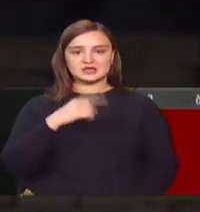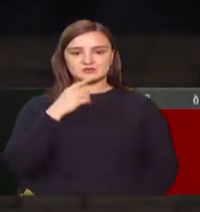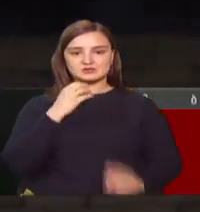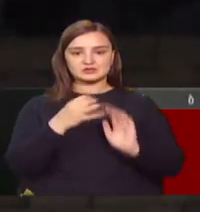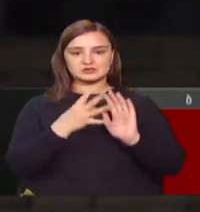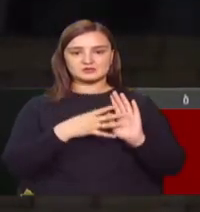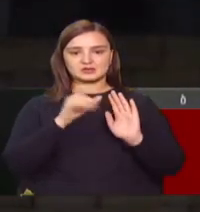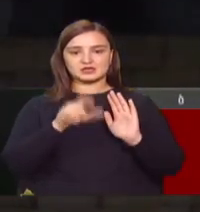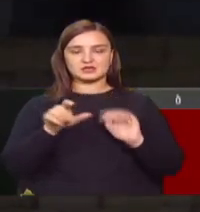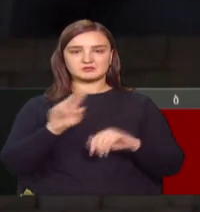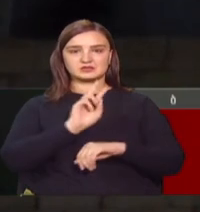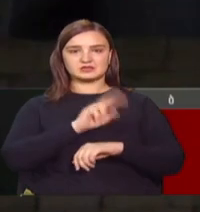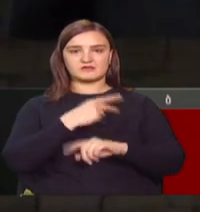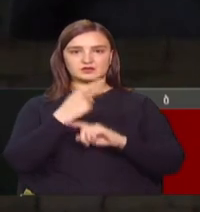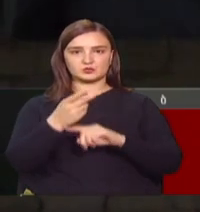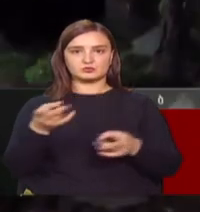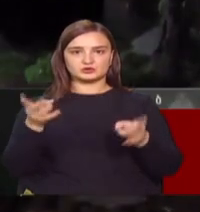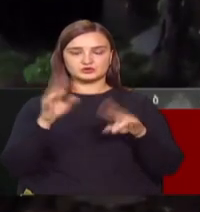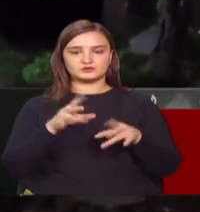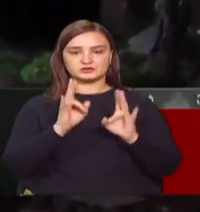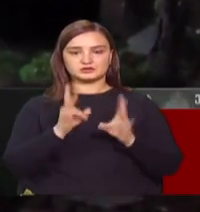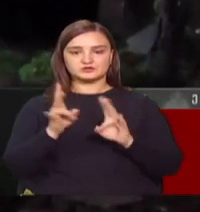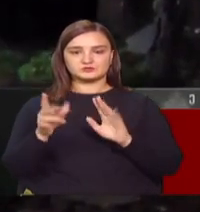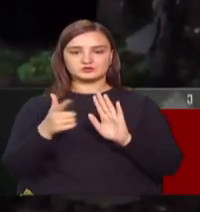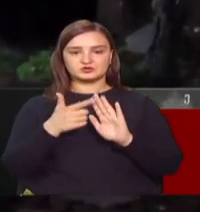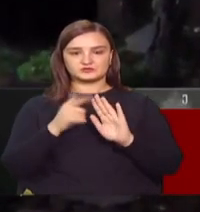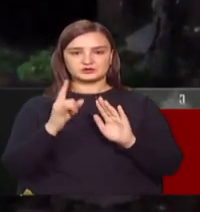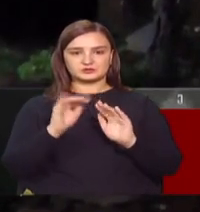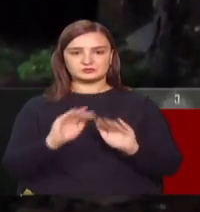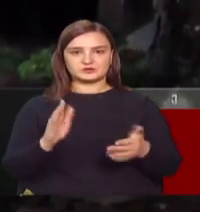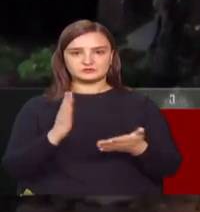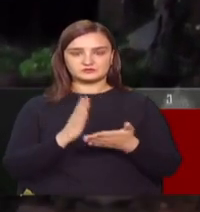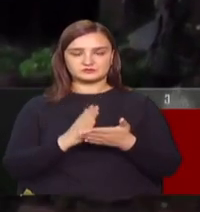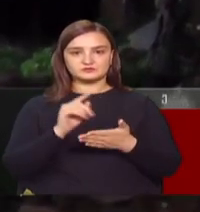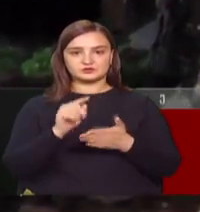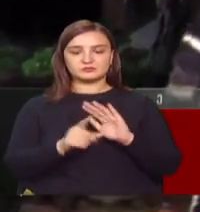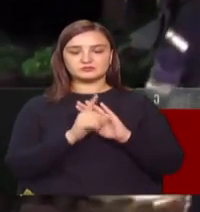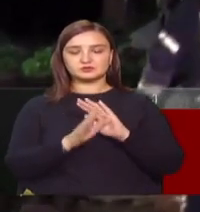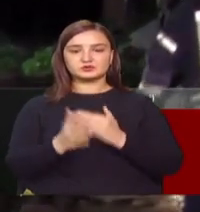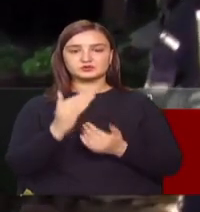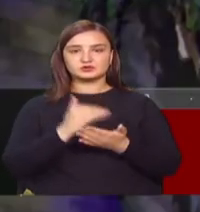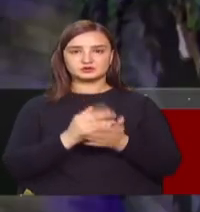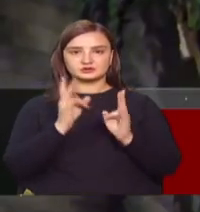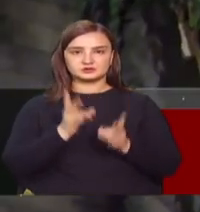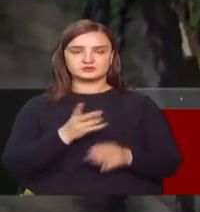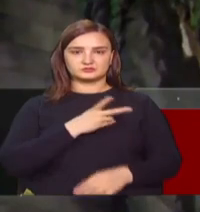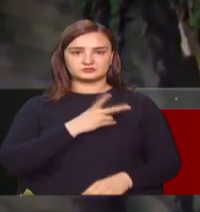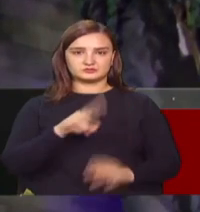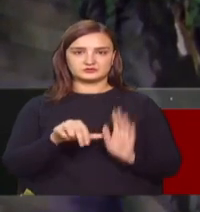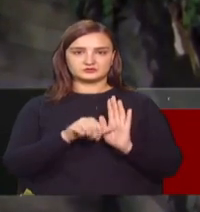19 adamiani saavadmqopashi rcheba dashobulta shoris 7 bavshia saraketo erishis shedegat daiqopa 6